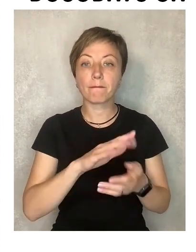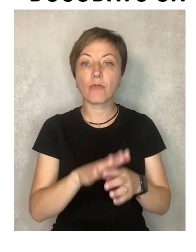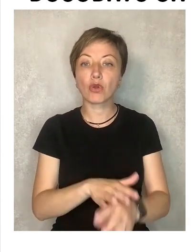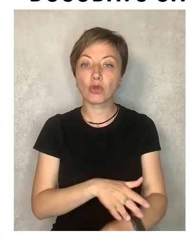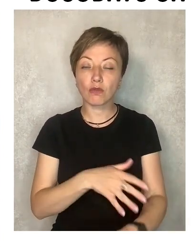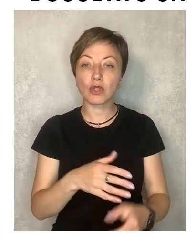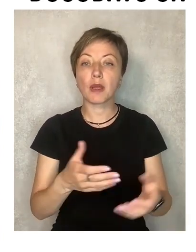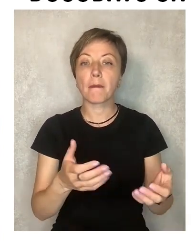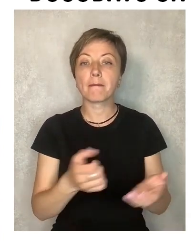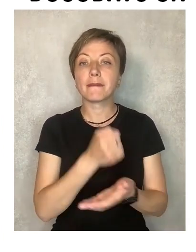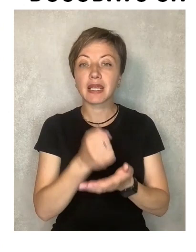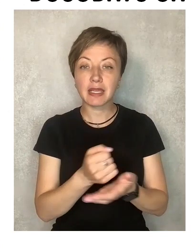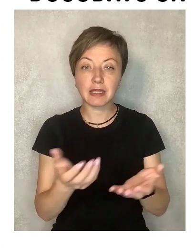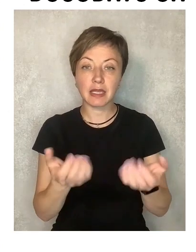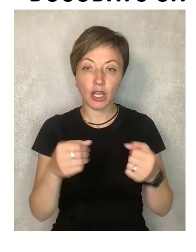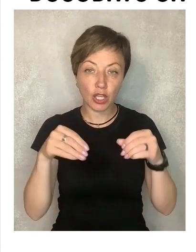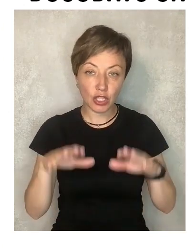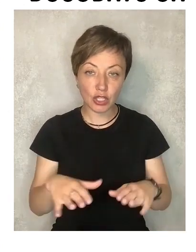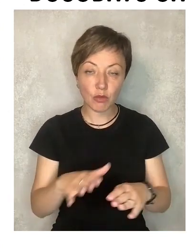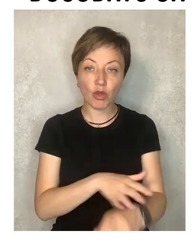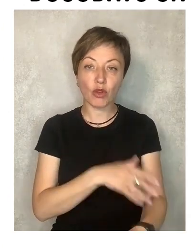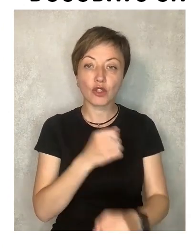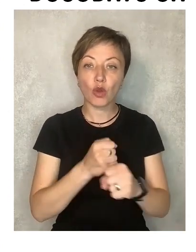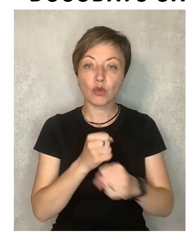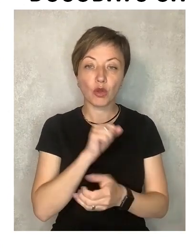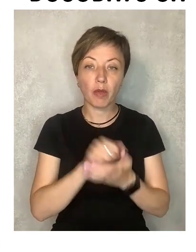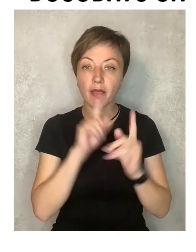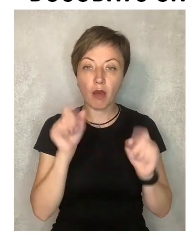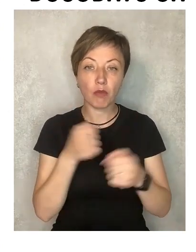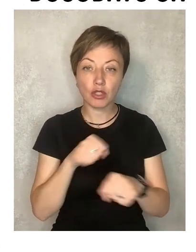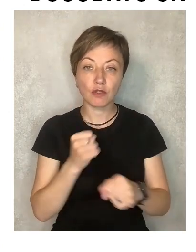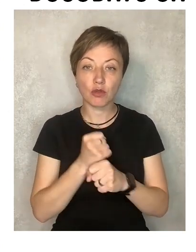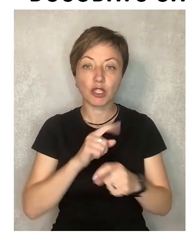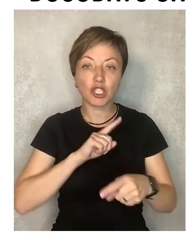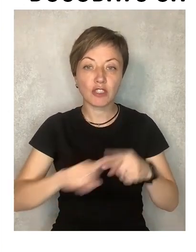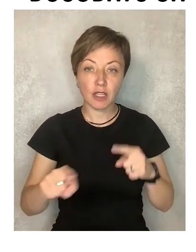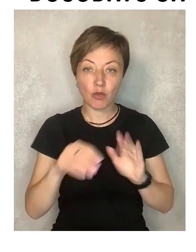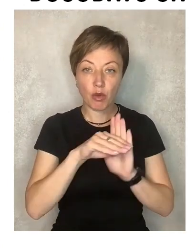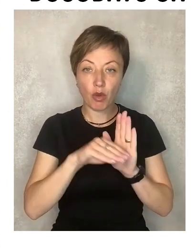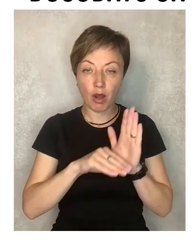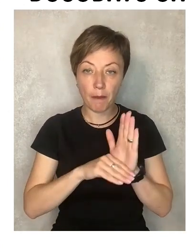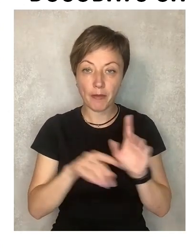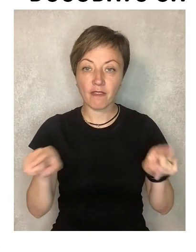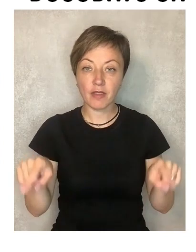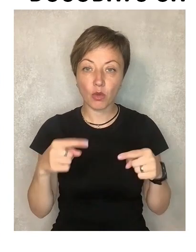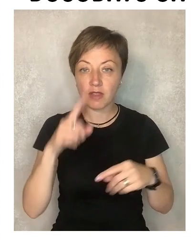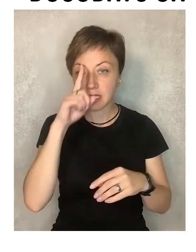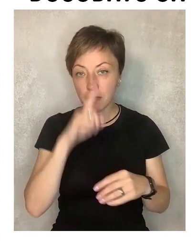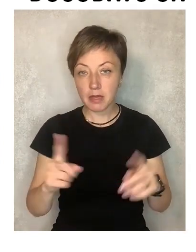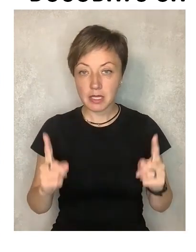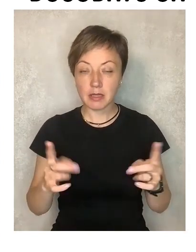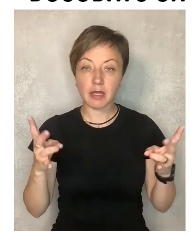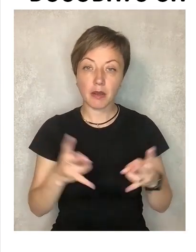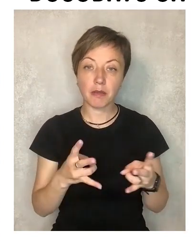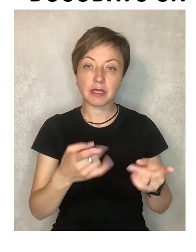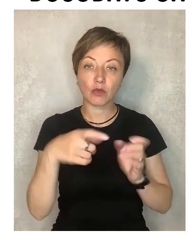рішень і подовжує розробку документів. Неможливо вже там зробити швидко, не знаю, програму там відновлення за місяць, бо нам треба залучити